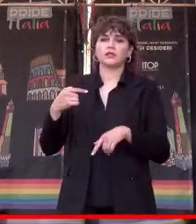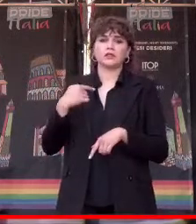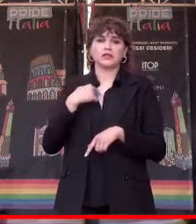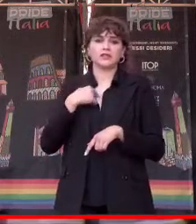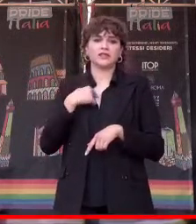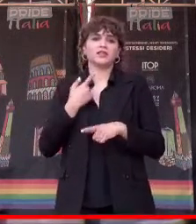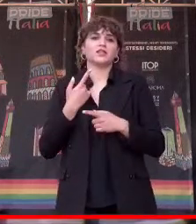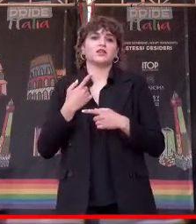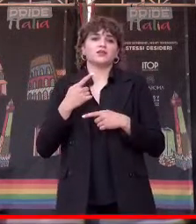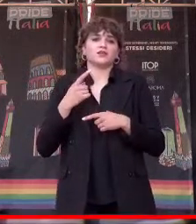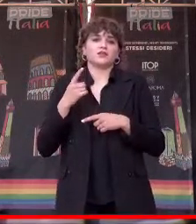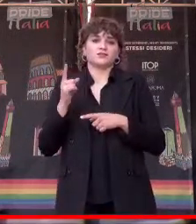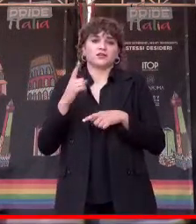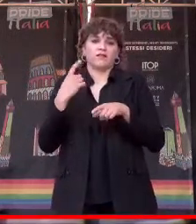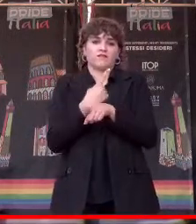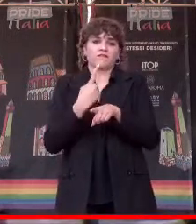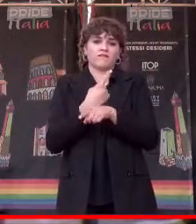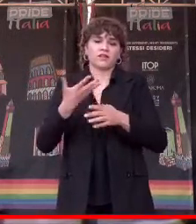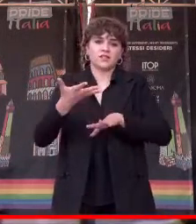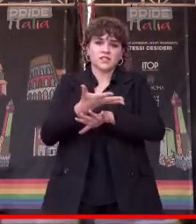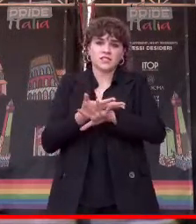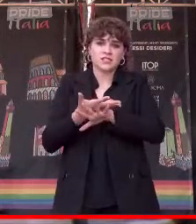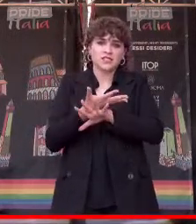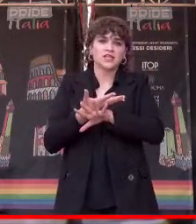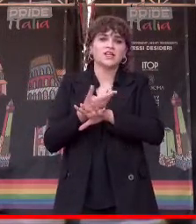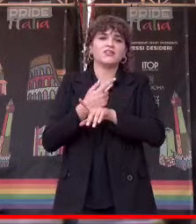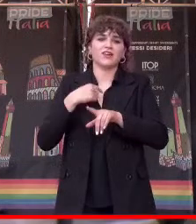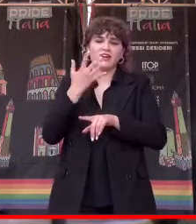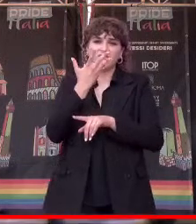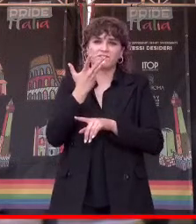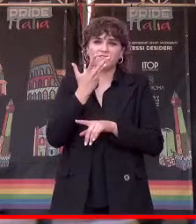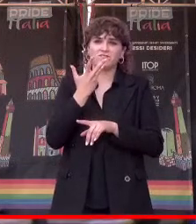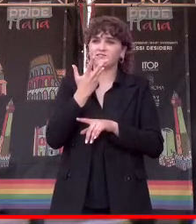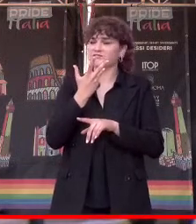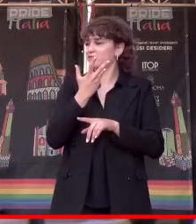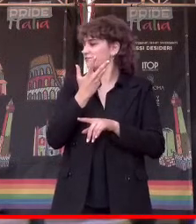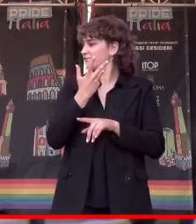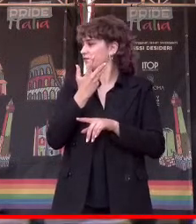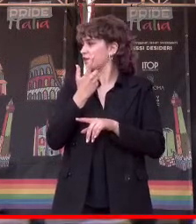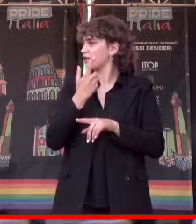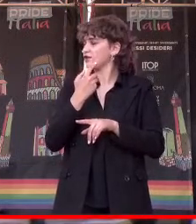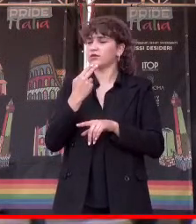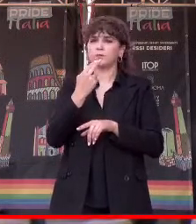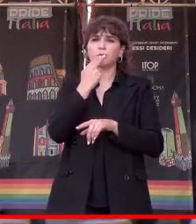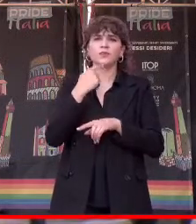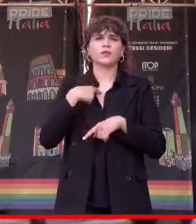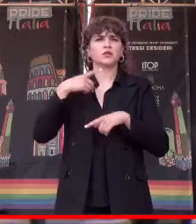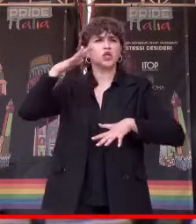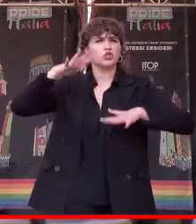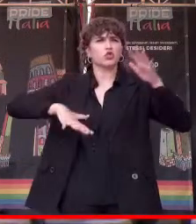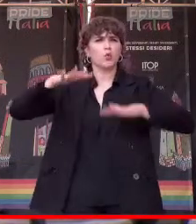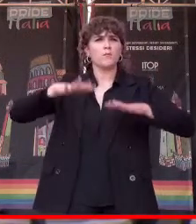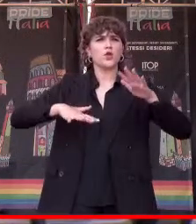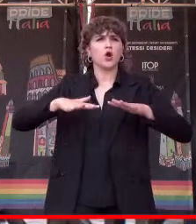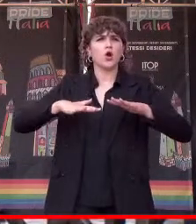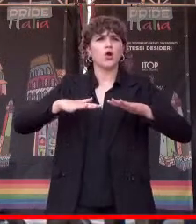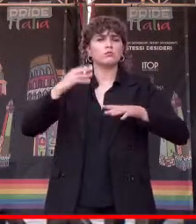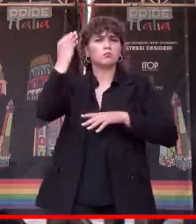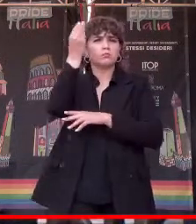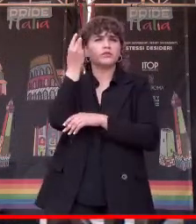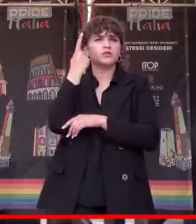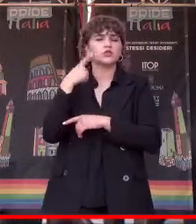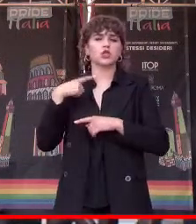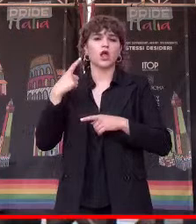stasera, perché sennò io rovino. Ma fanno cose zozze. Sì. Vigile, sa perché mi è venuto questo dubbio? Perché secondo me c'è un problema nella testa